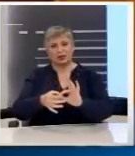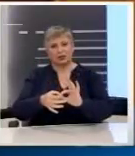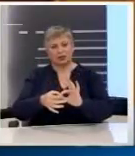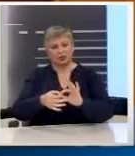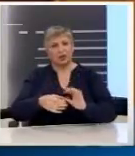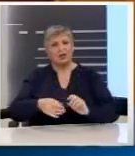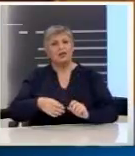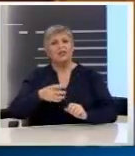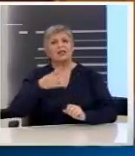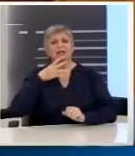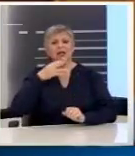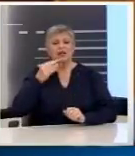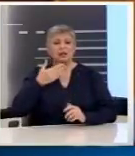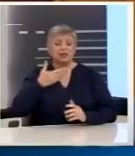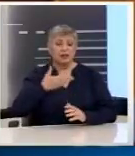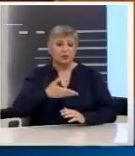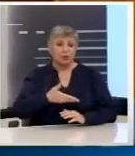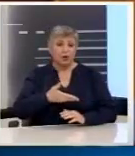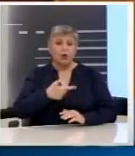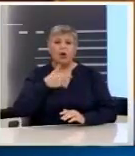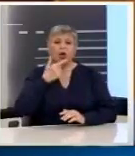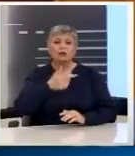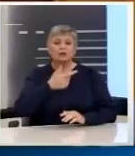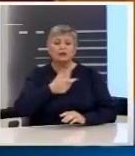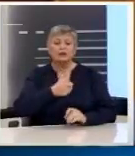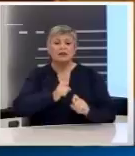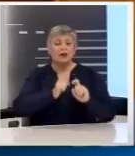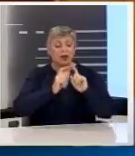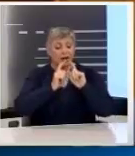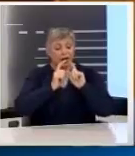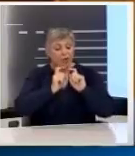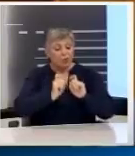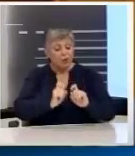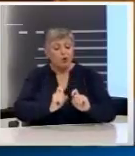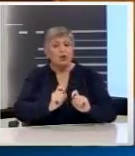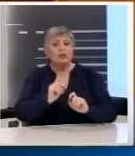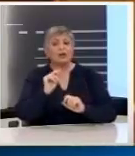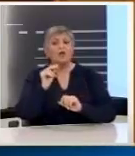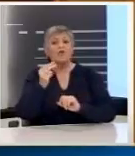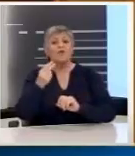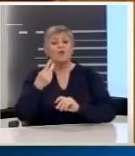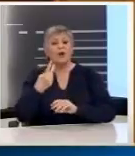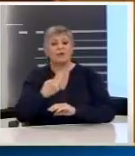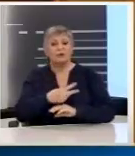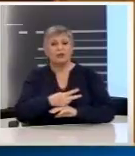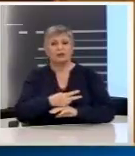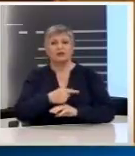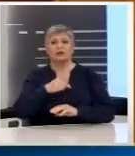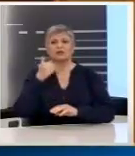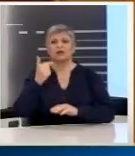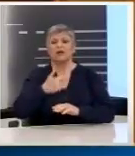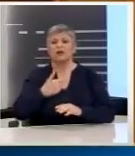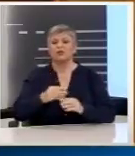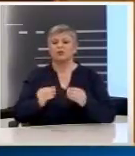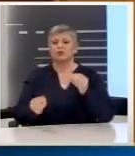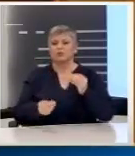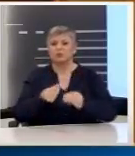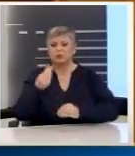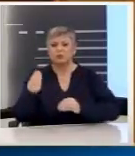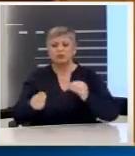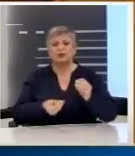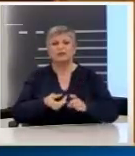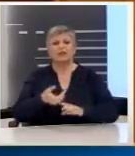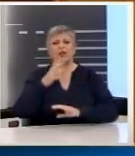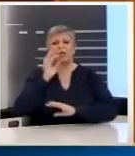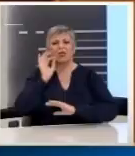την αξιολύπητη πρακτική, να δημιουργούν αντιπερισπασμούς, να κατασκευάζουν κατηγορίες, να μηχανεύονται